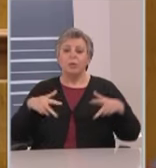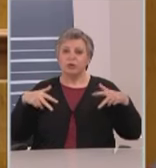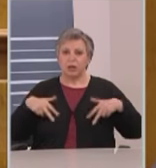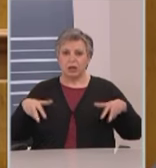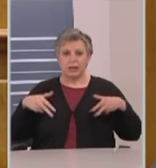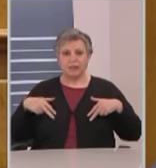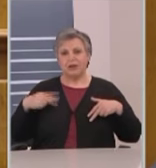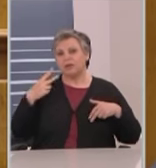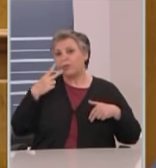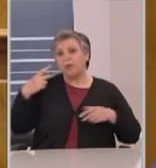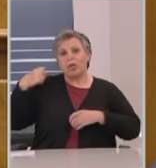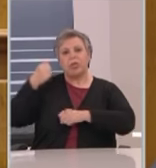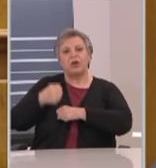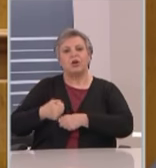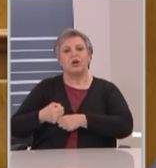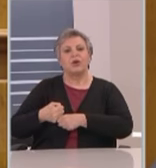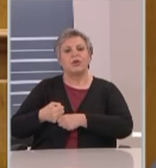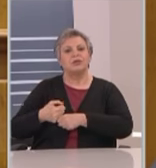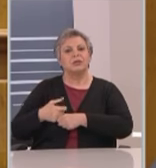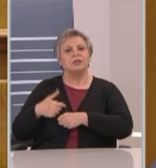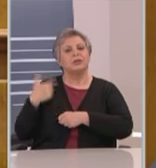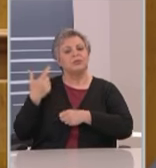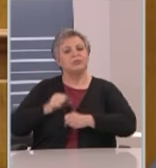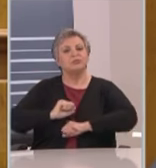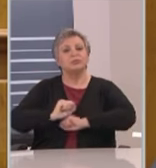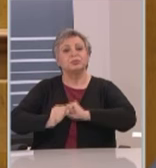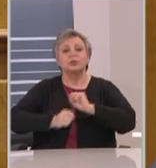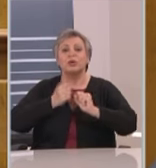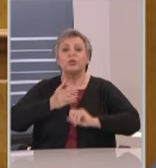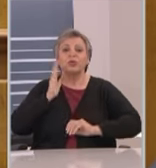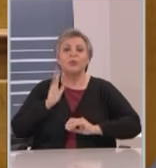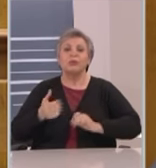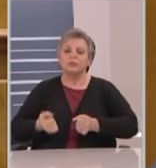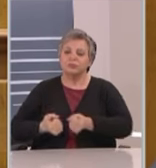τελευταία 2 χρόνια ό,τι είναι δυνατόν για να στηρίξει τη δημόσια υγεία.